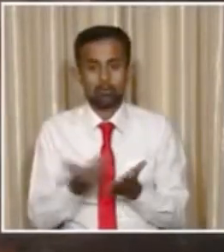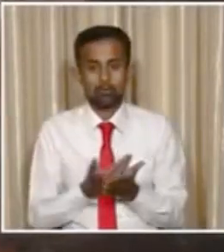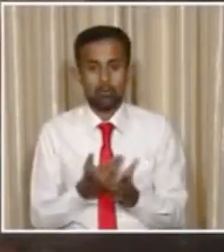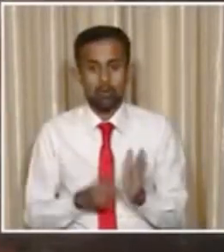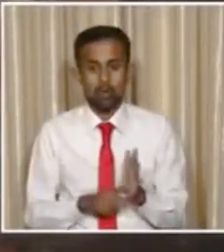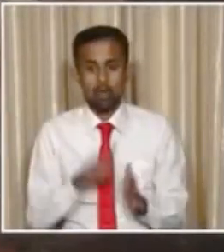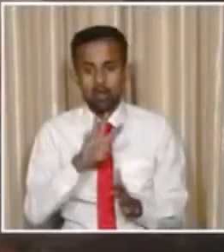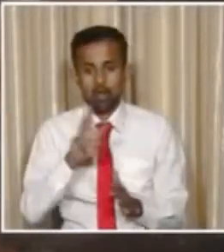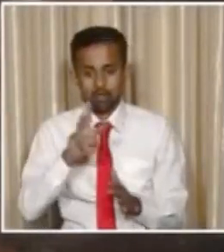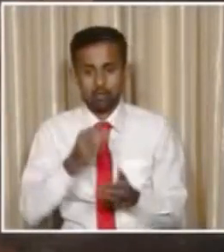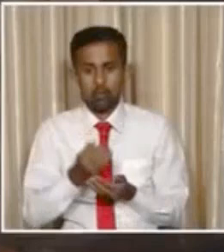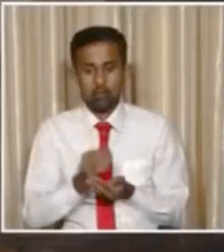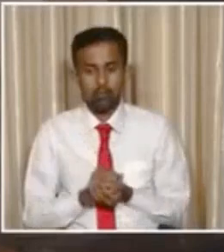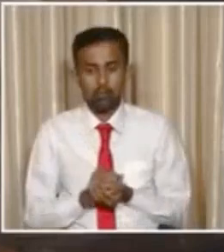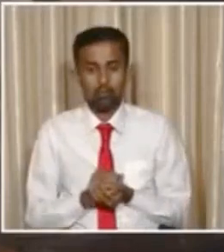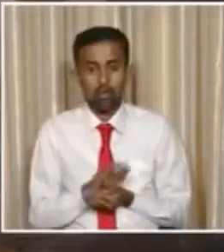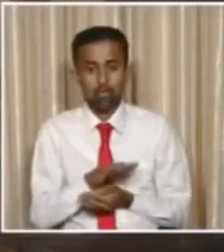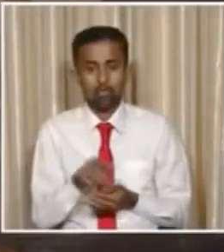ලක්ෂ 43 හරි අරගෙන